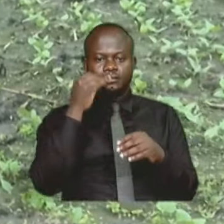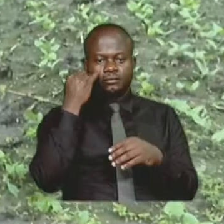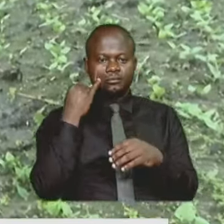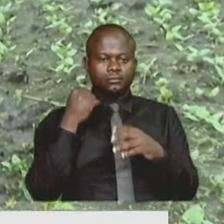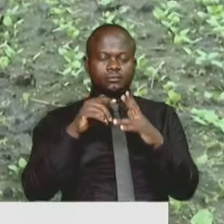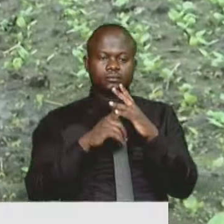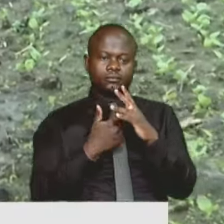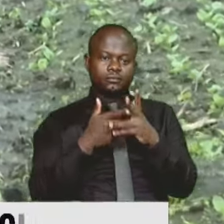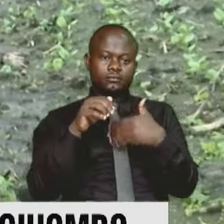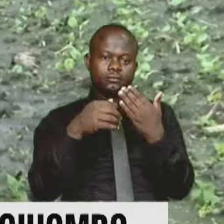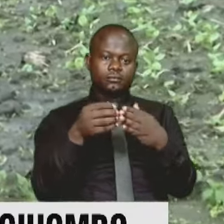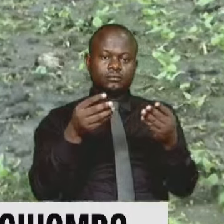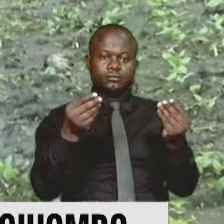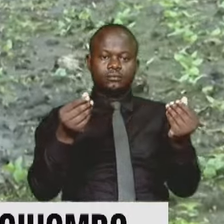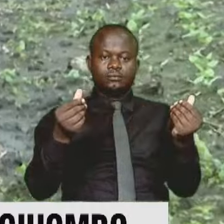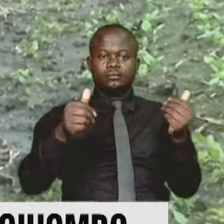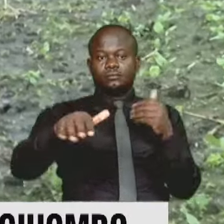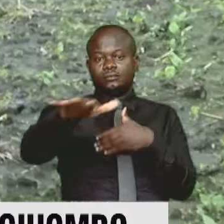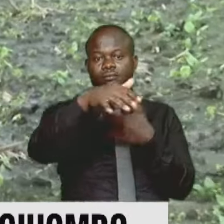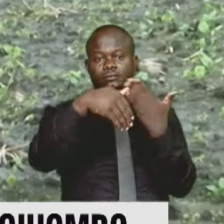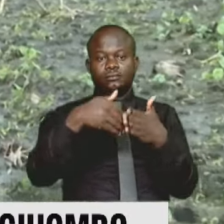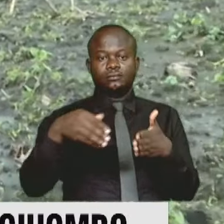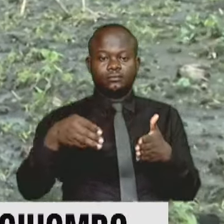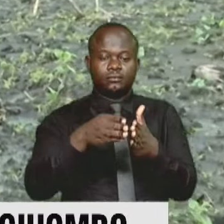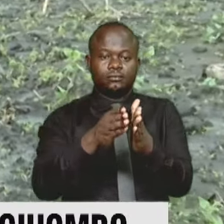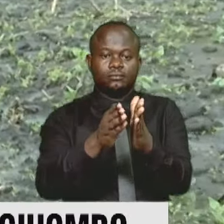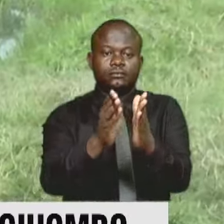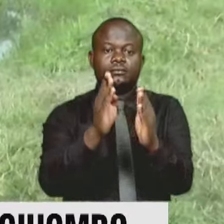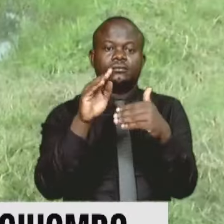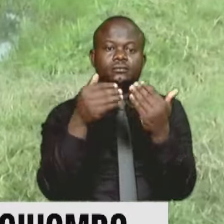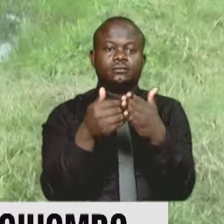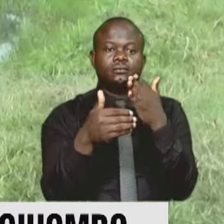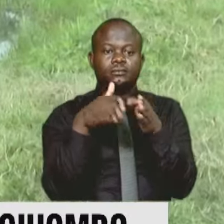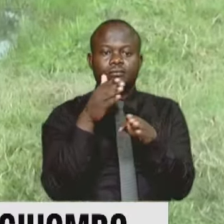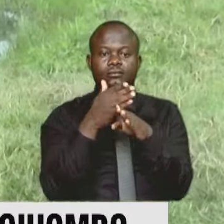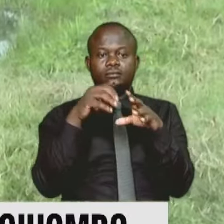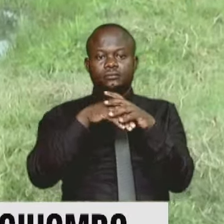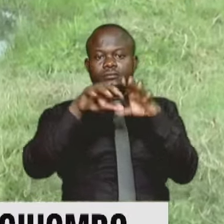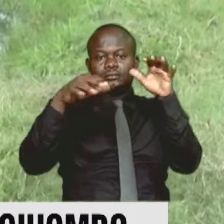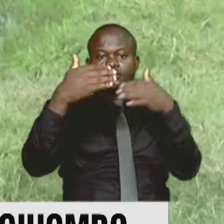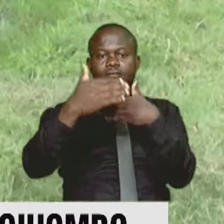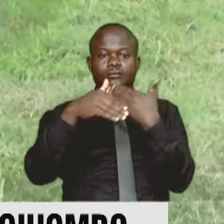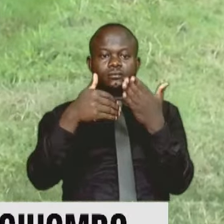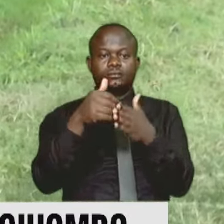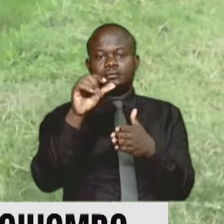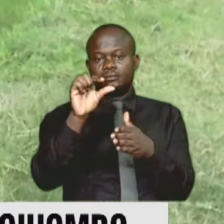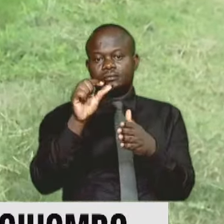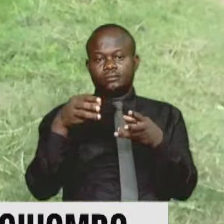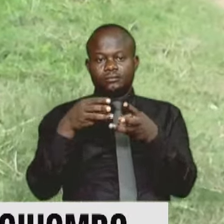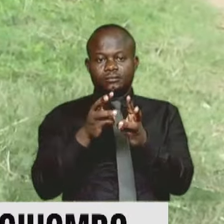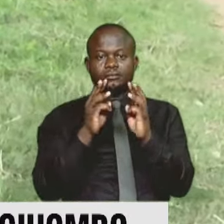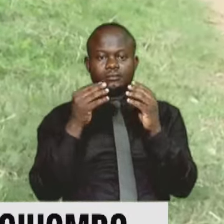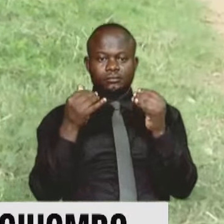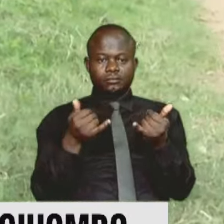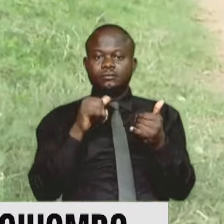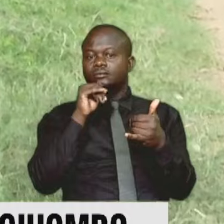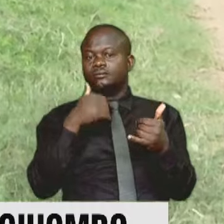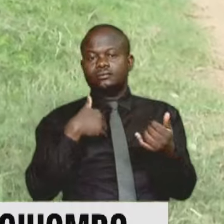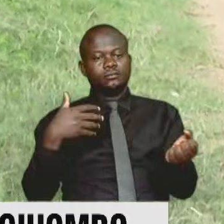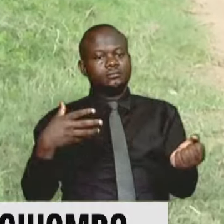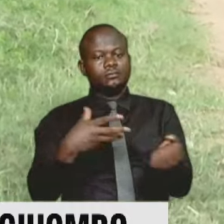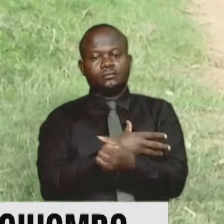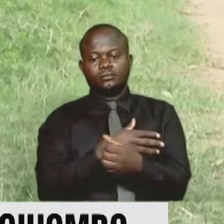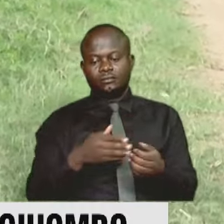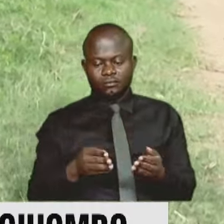Intandaro yo kwangirika kw'iki gishanga ngo ni umuyoboro cyangwa kanadi yari yarubatswe mu nkengero zacyo yabaye nto ku buryo kuri ubu itagifite ubushobozi bwo